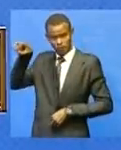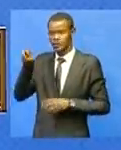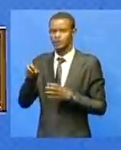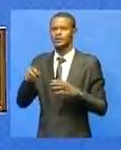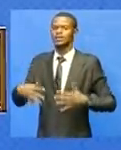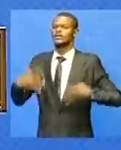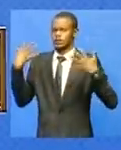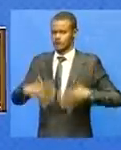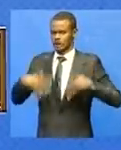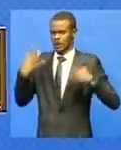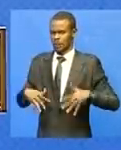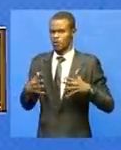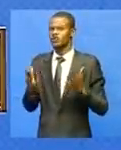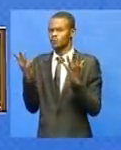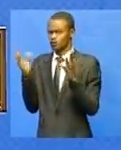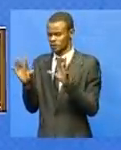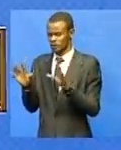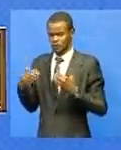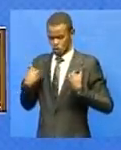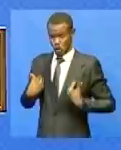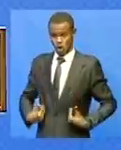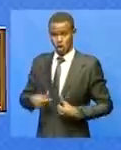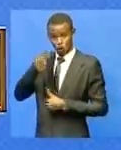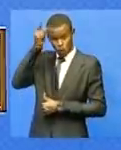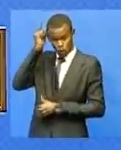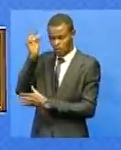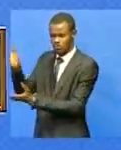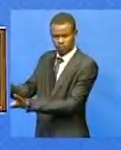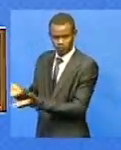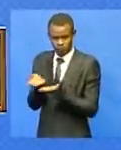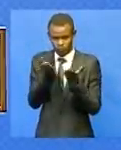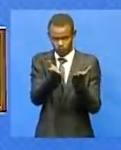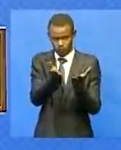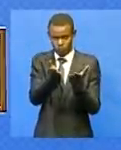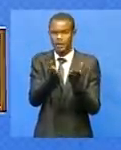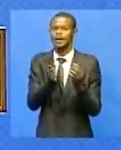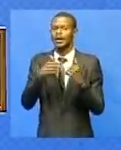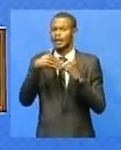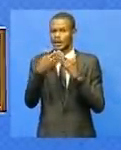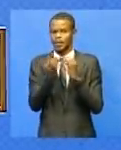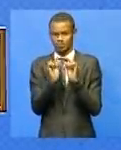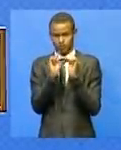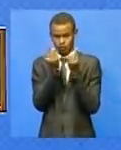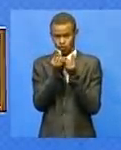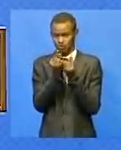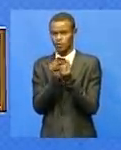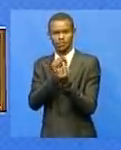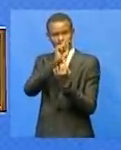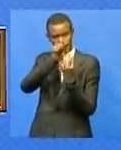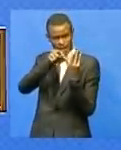une tournée avec ces reliques se déroulera à travers les villes qui ont connu le parcours de cet héros national, je